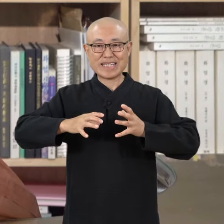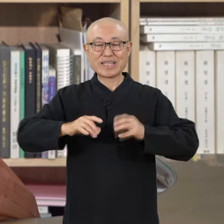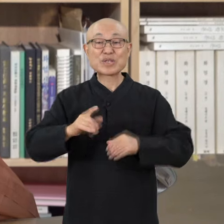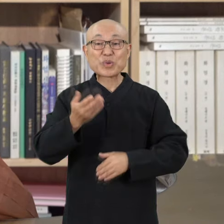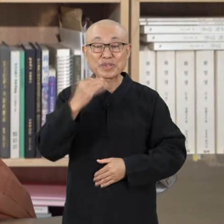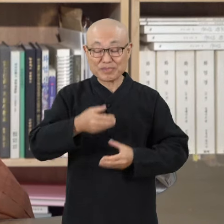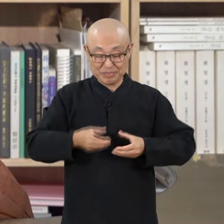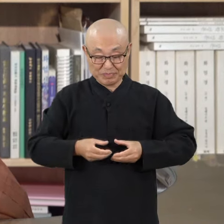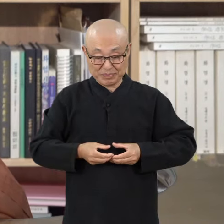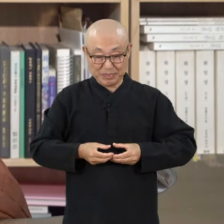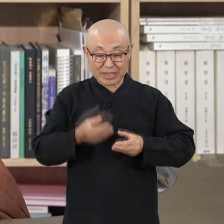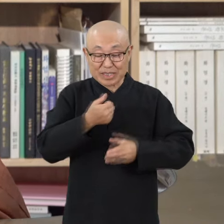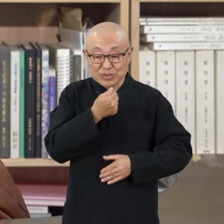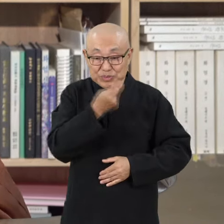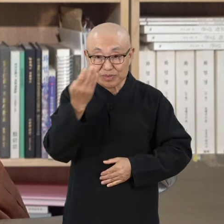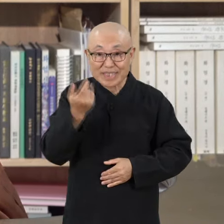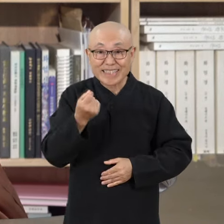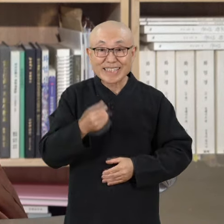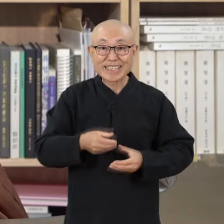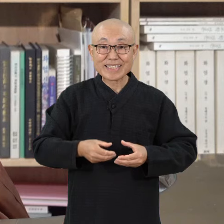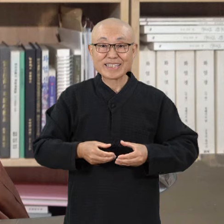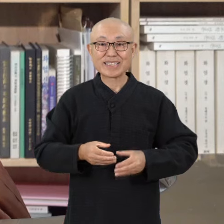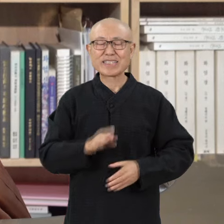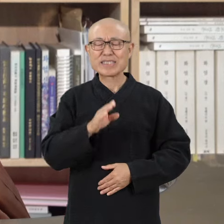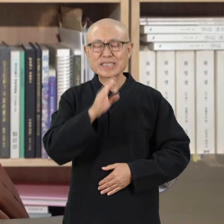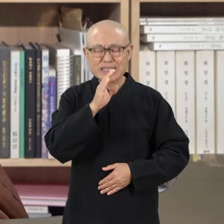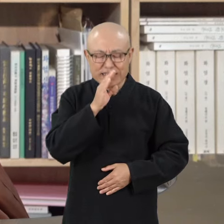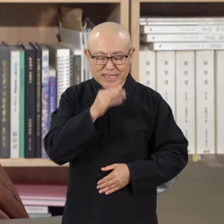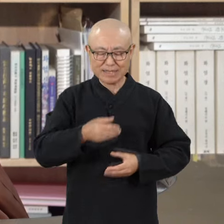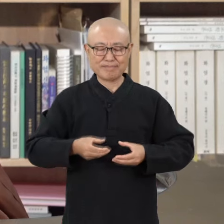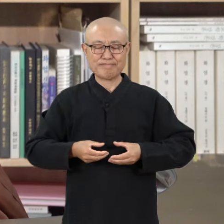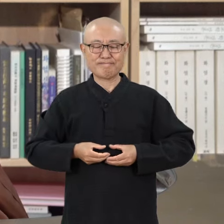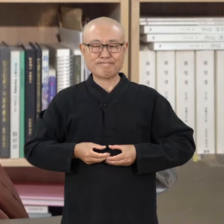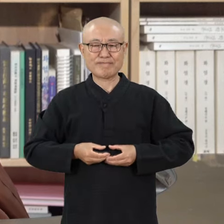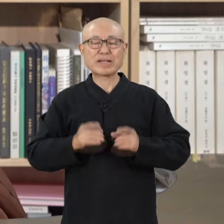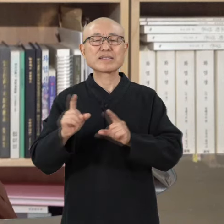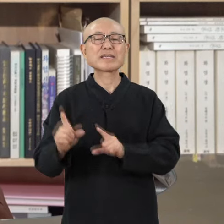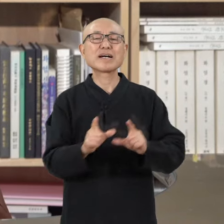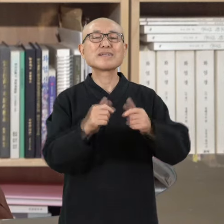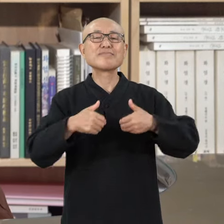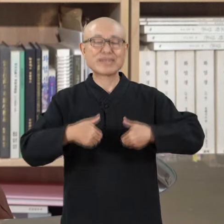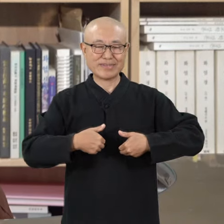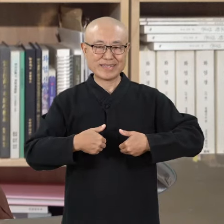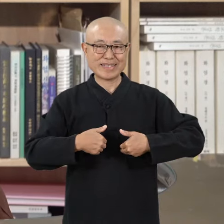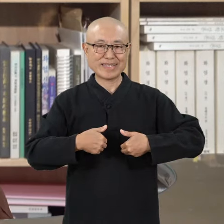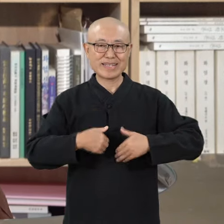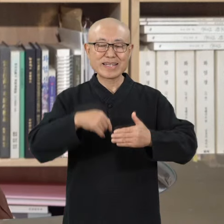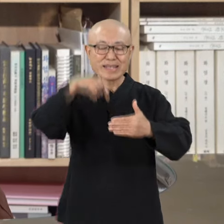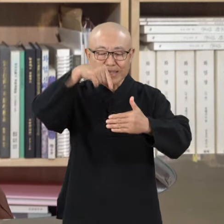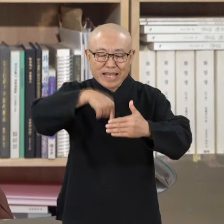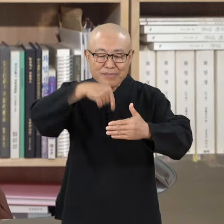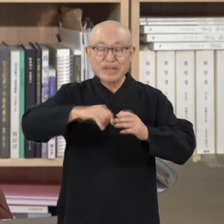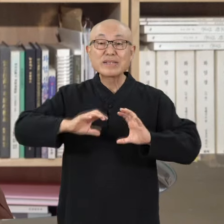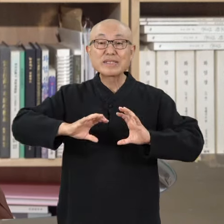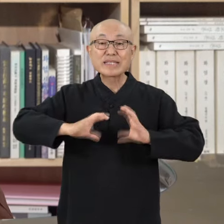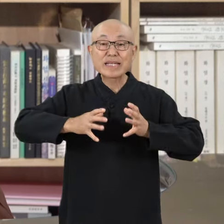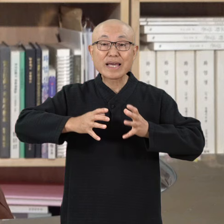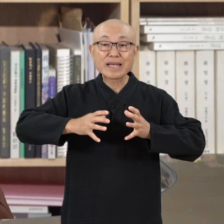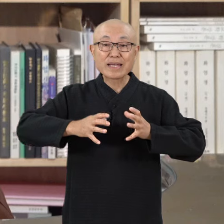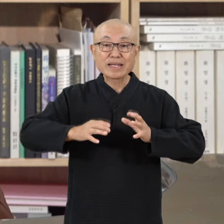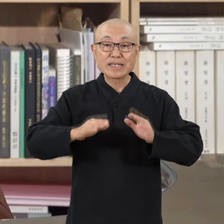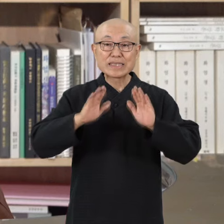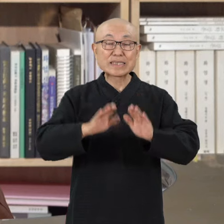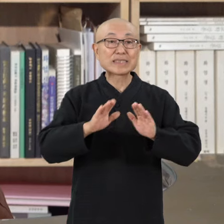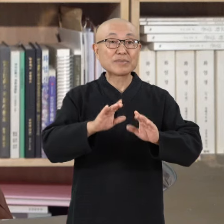말이 많이 유행합니다만 참다운 명상을 하고 살아야 돼요. 내 내면의 세계가 이 현상